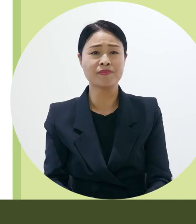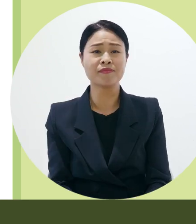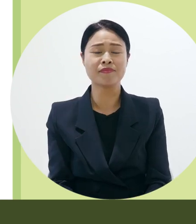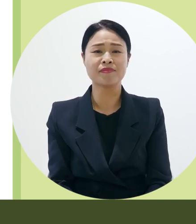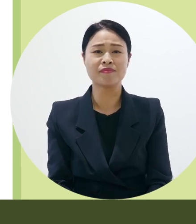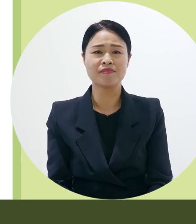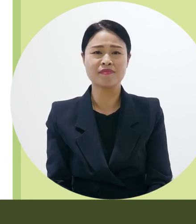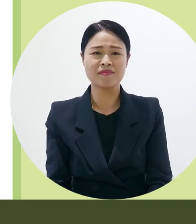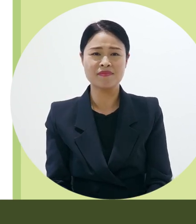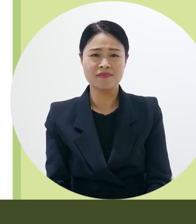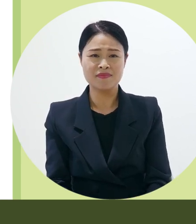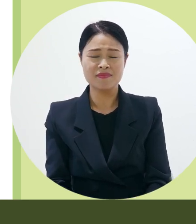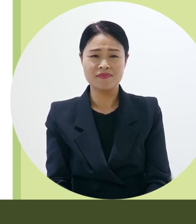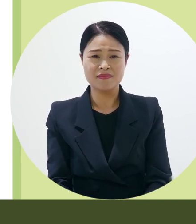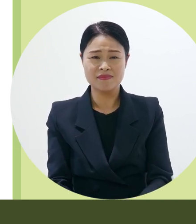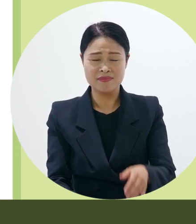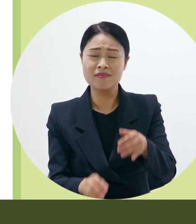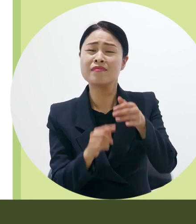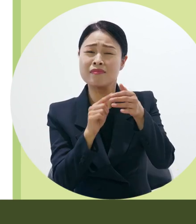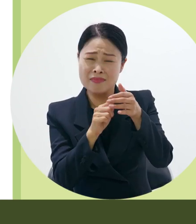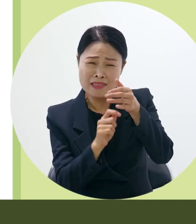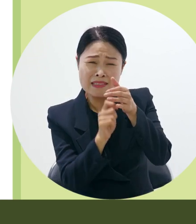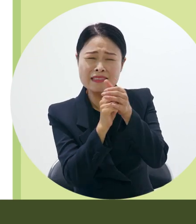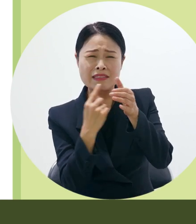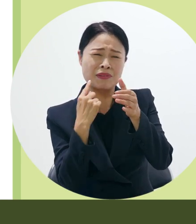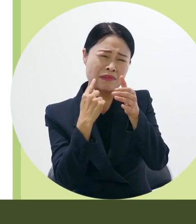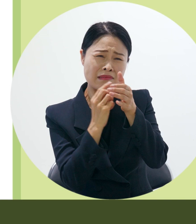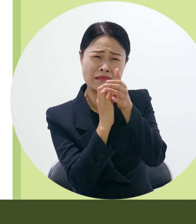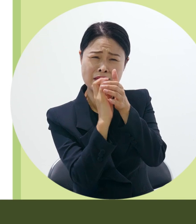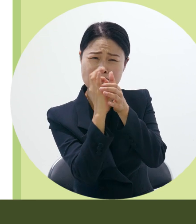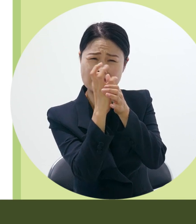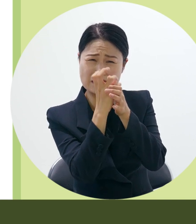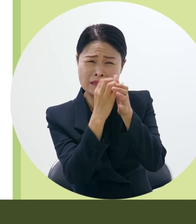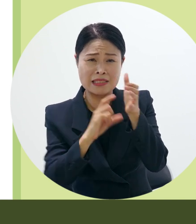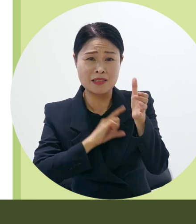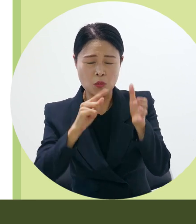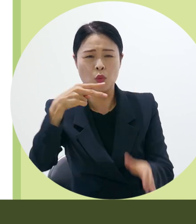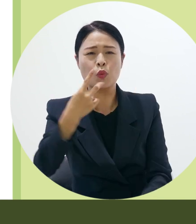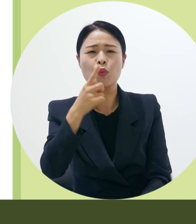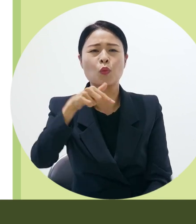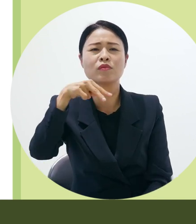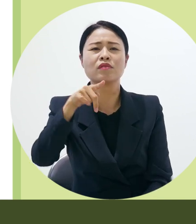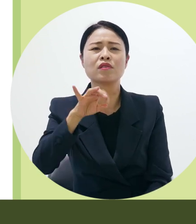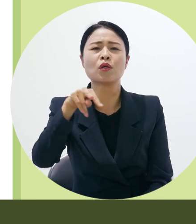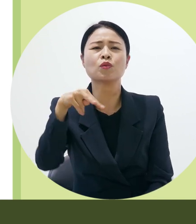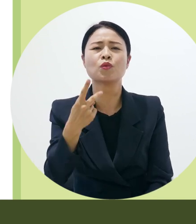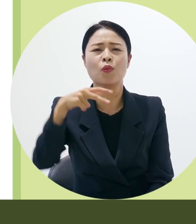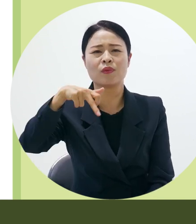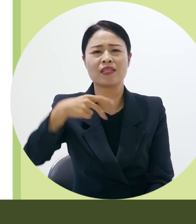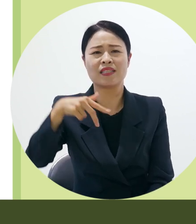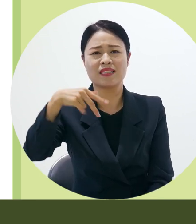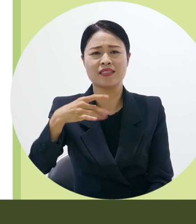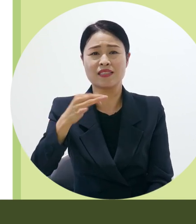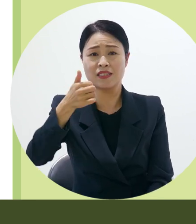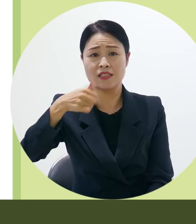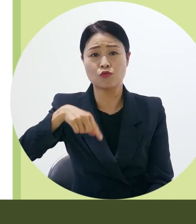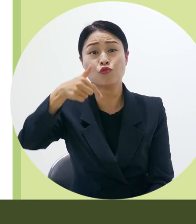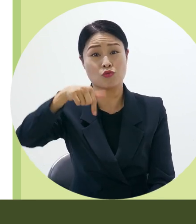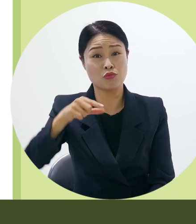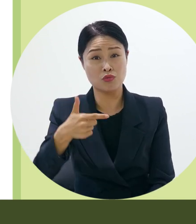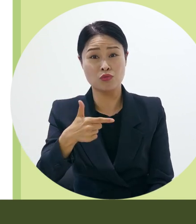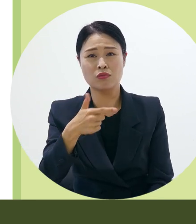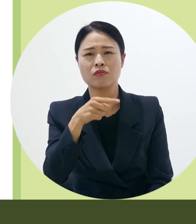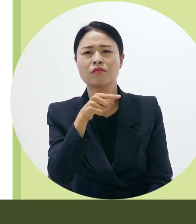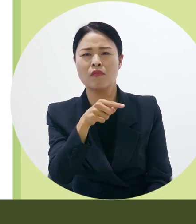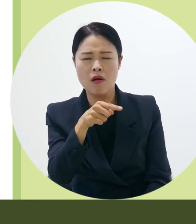수 있습니다. 독성 쇼크 증후군이라고 생각되는 증상이 나타나는 경우 즉시 탐폰을